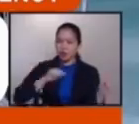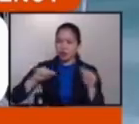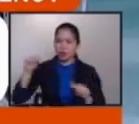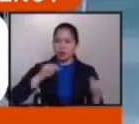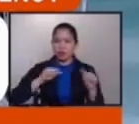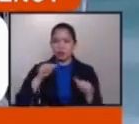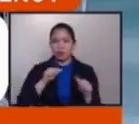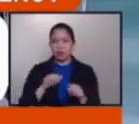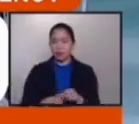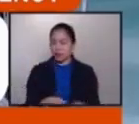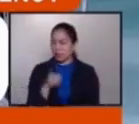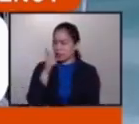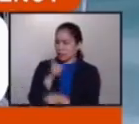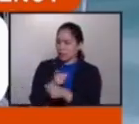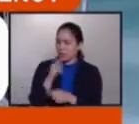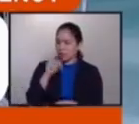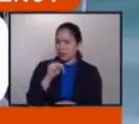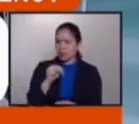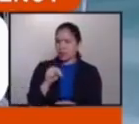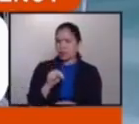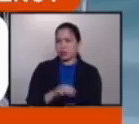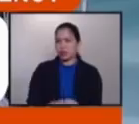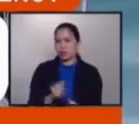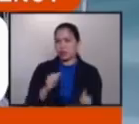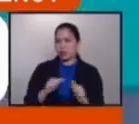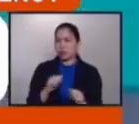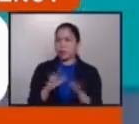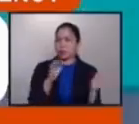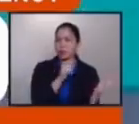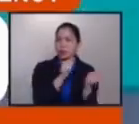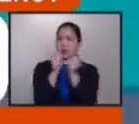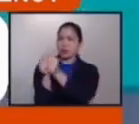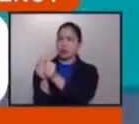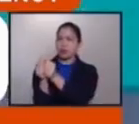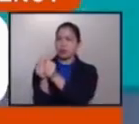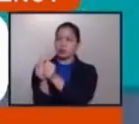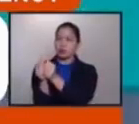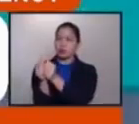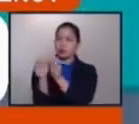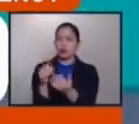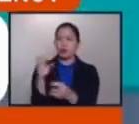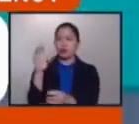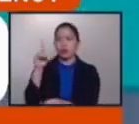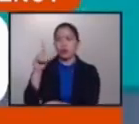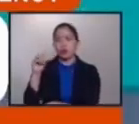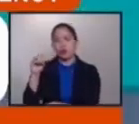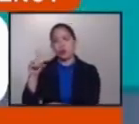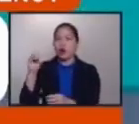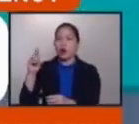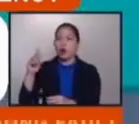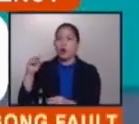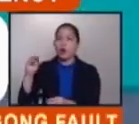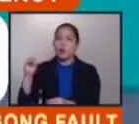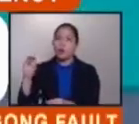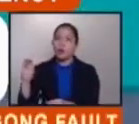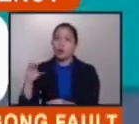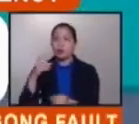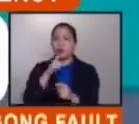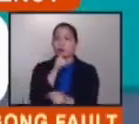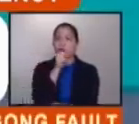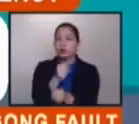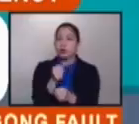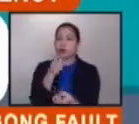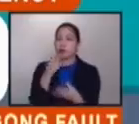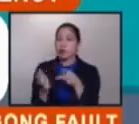sir. Eh, dapat lang, sir. So, ang mangyari nito, sir, sa sasamahan po namin sila dyan sa inyong pong dole, dyan sa Ormoc, para masiguro na